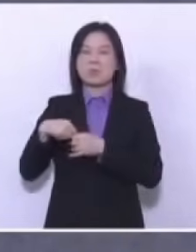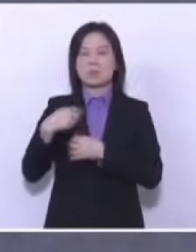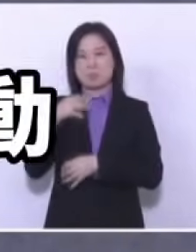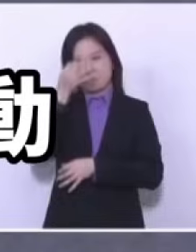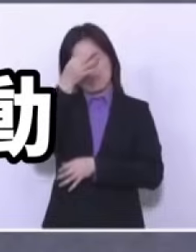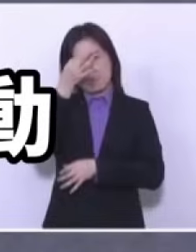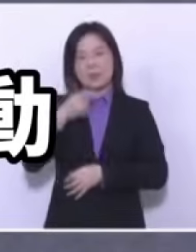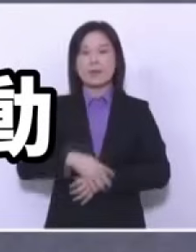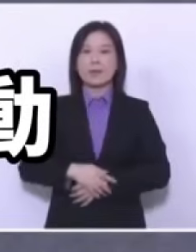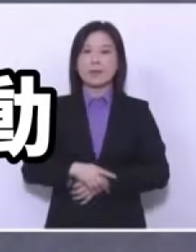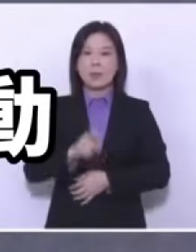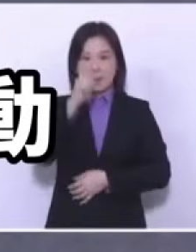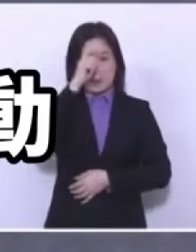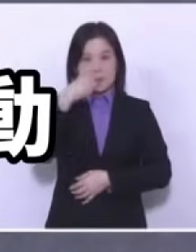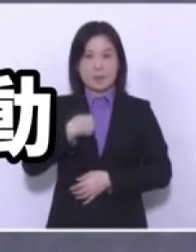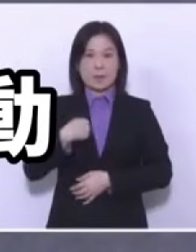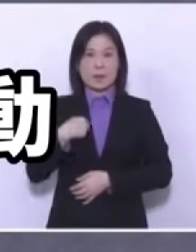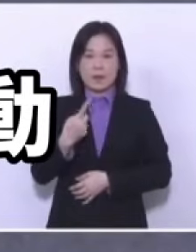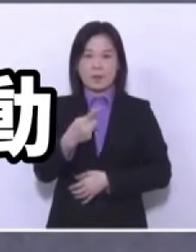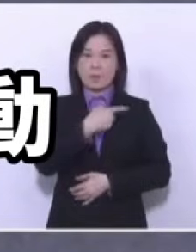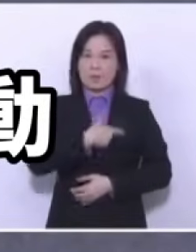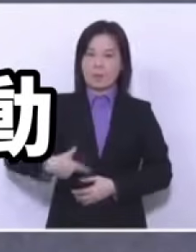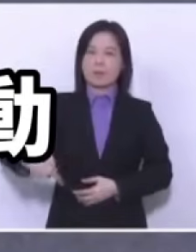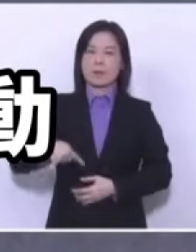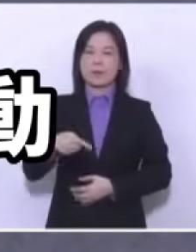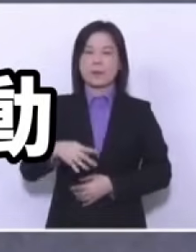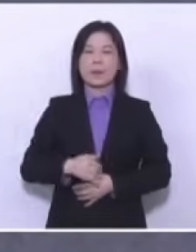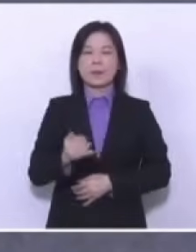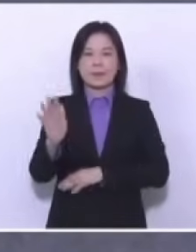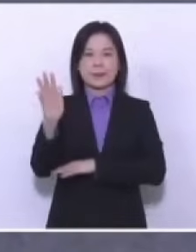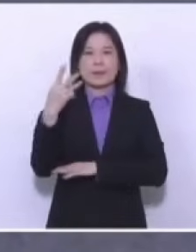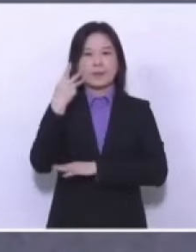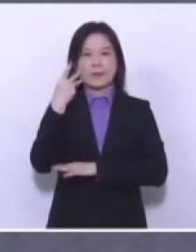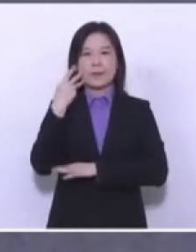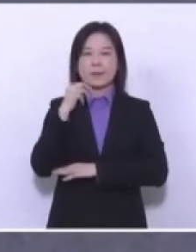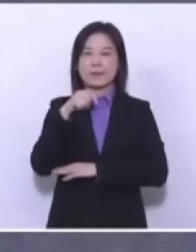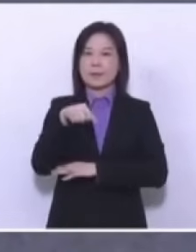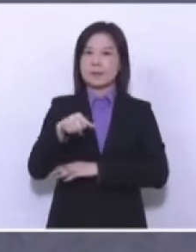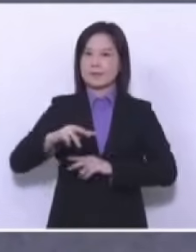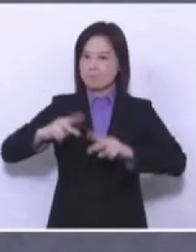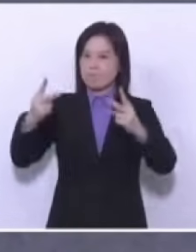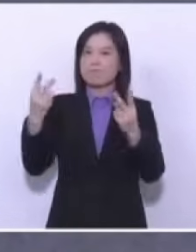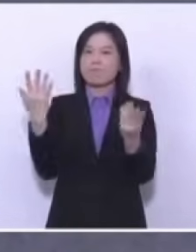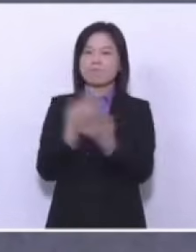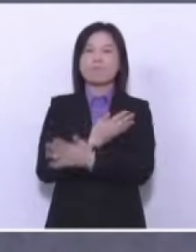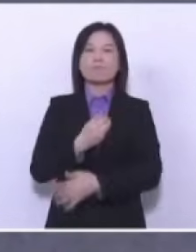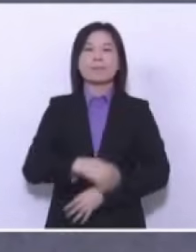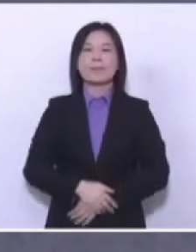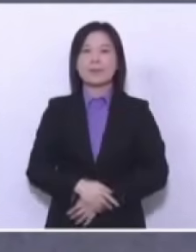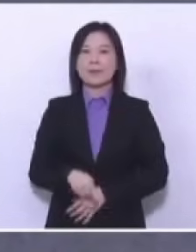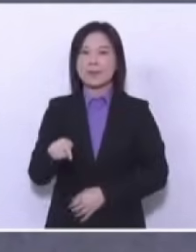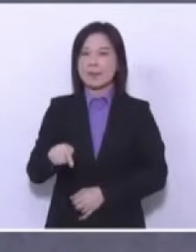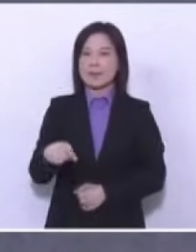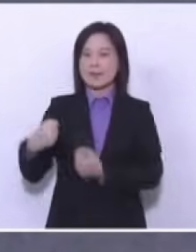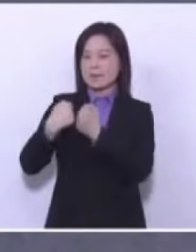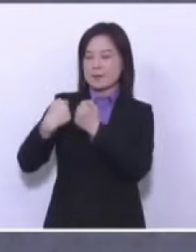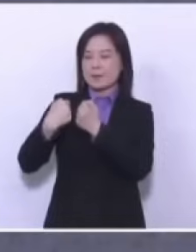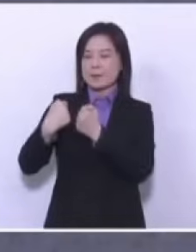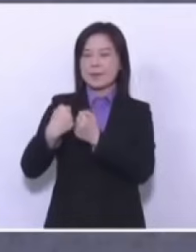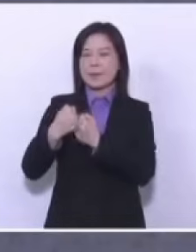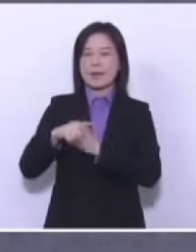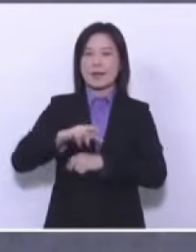选会带来改变台湾政治的社会运动，从两极对抗到联合政